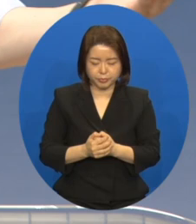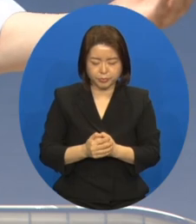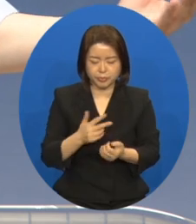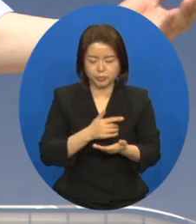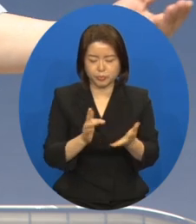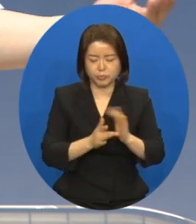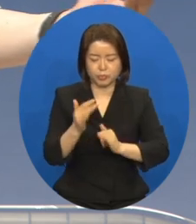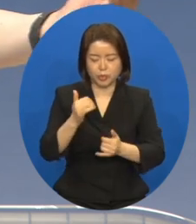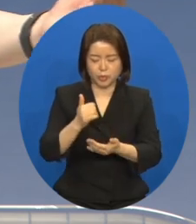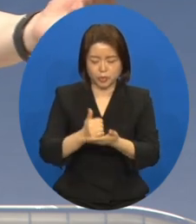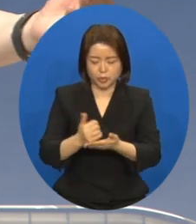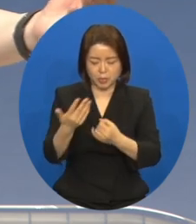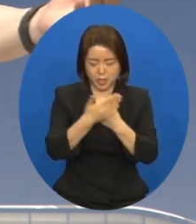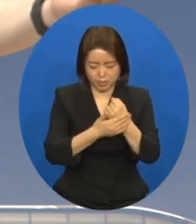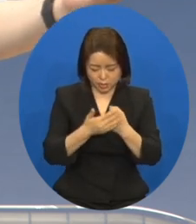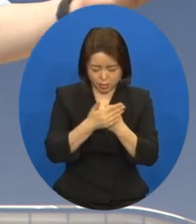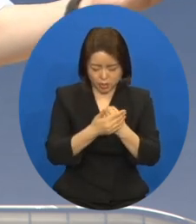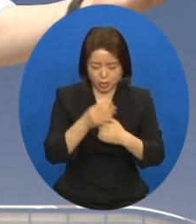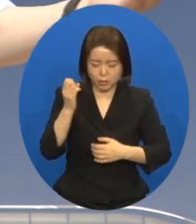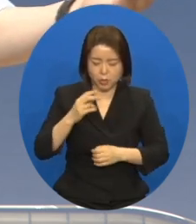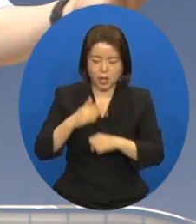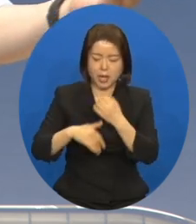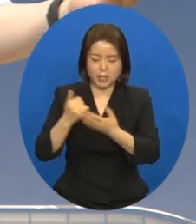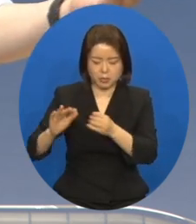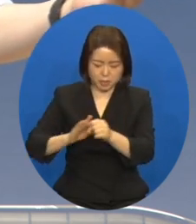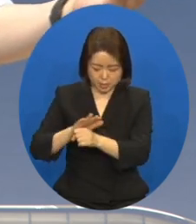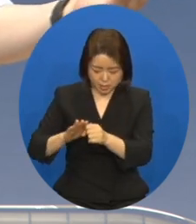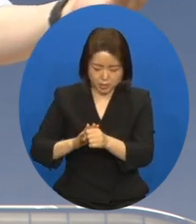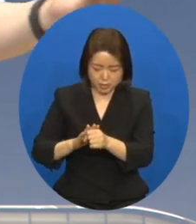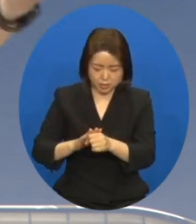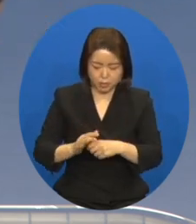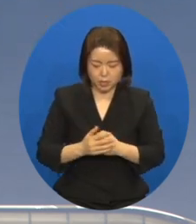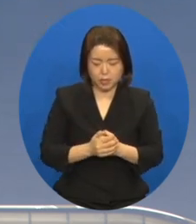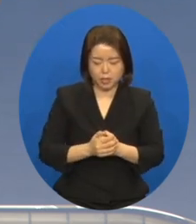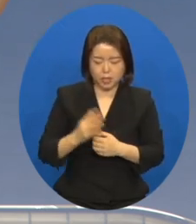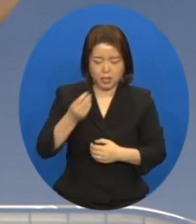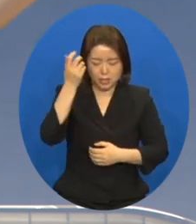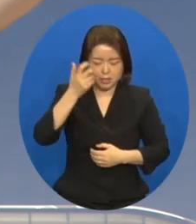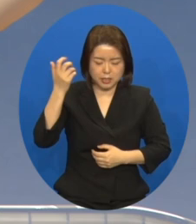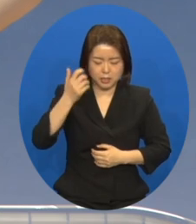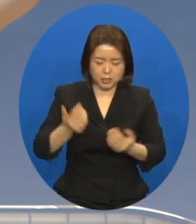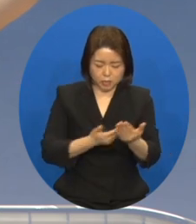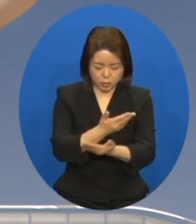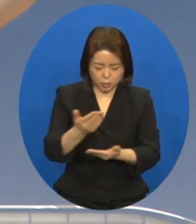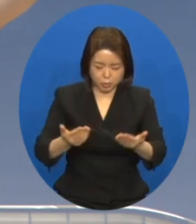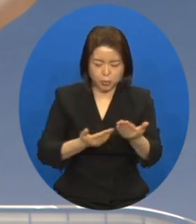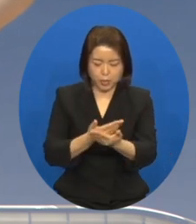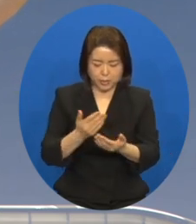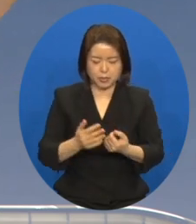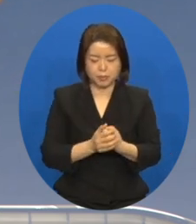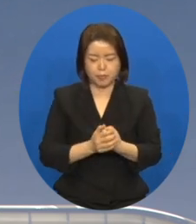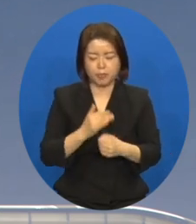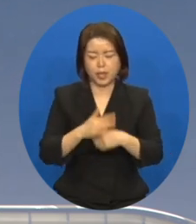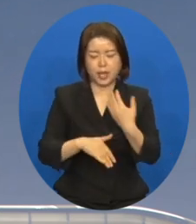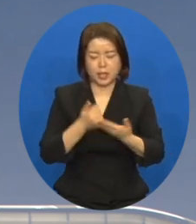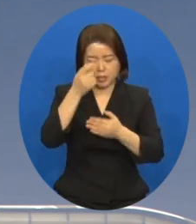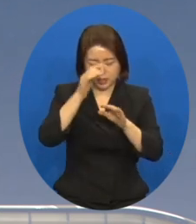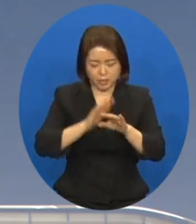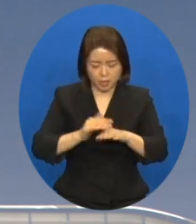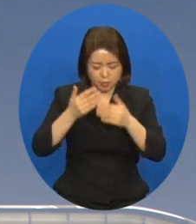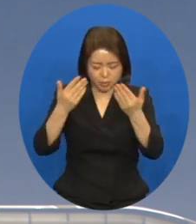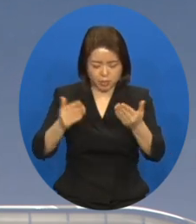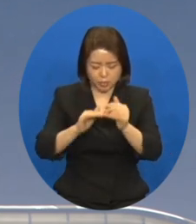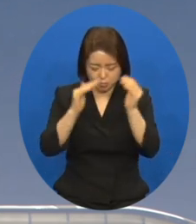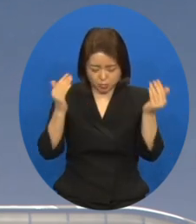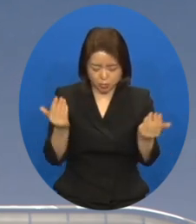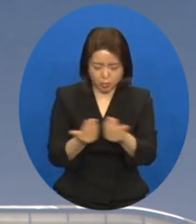주 예수님의 은혜와 하나님의 사랑하심과 성령의 교통하심이 하나님께 예배하는